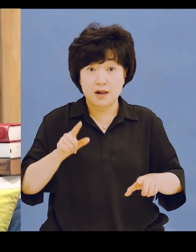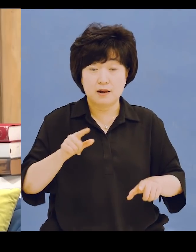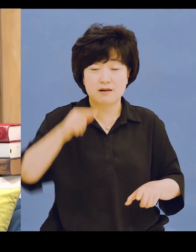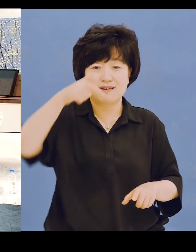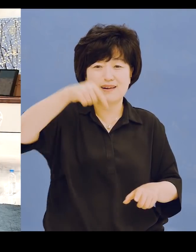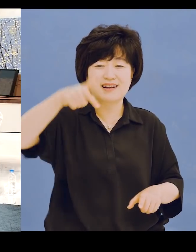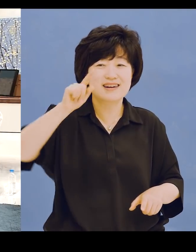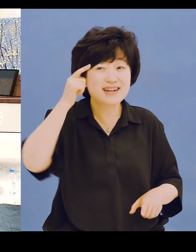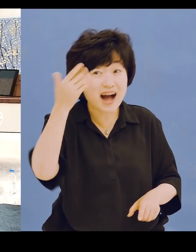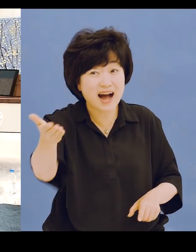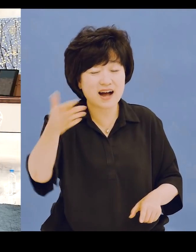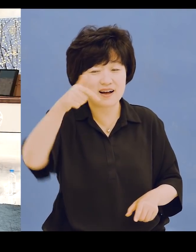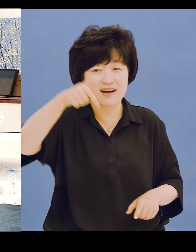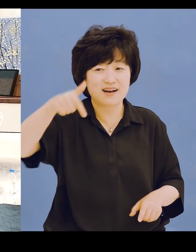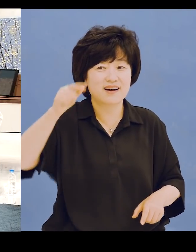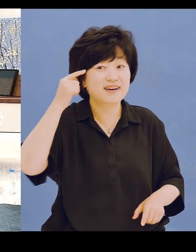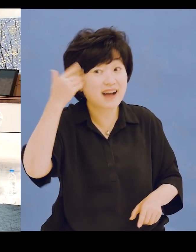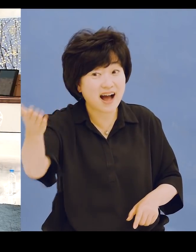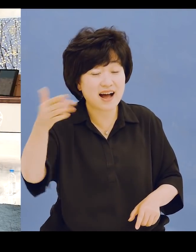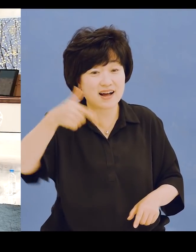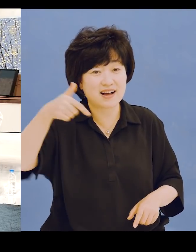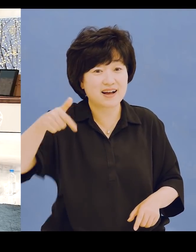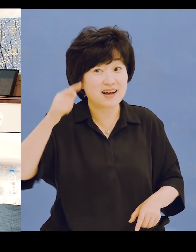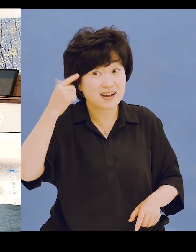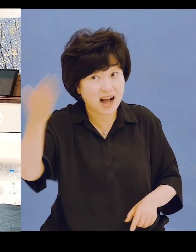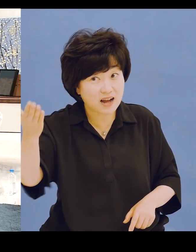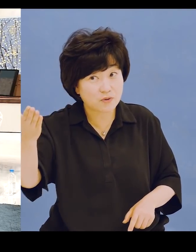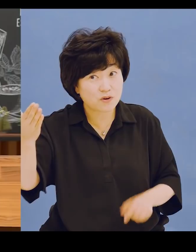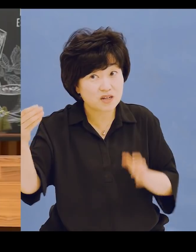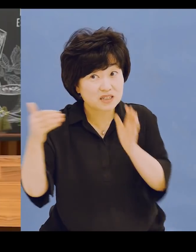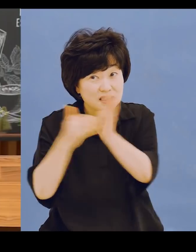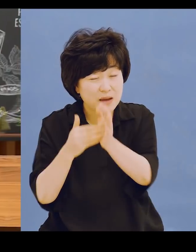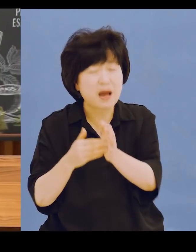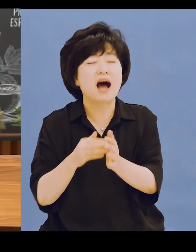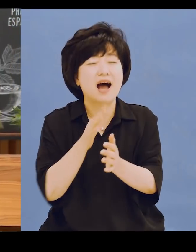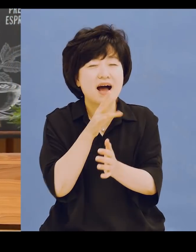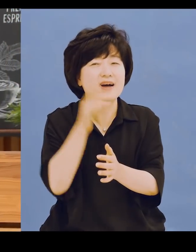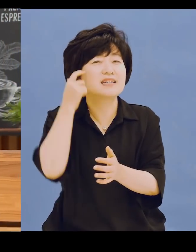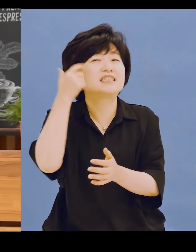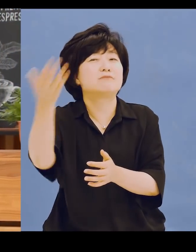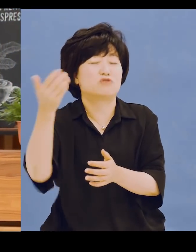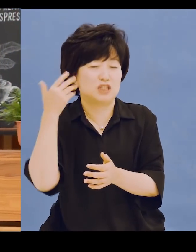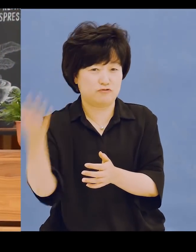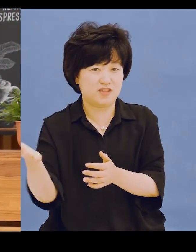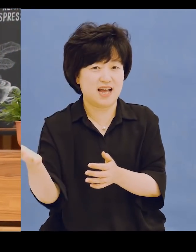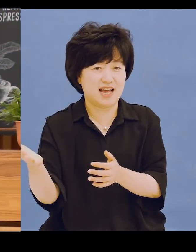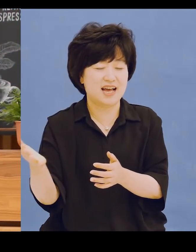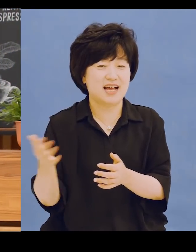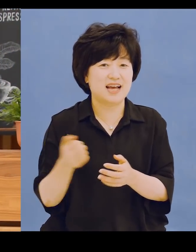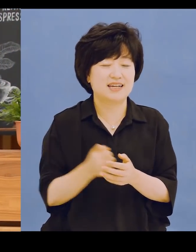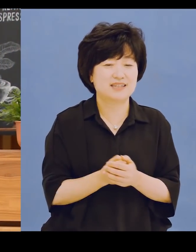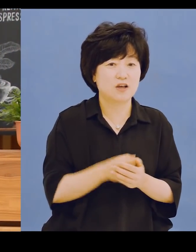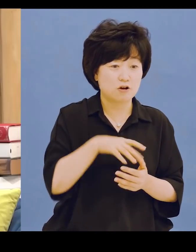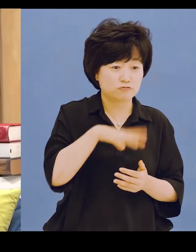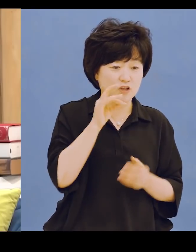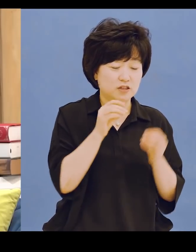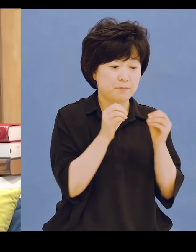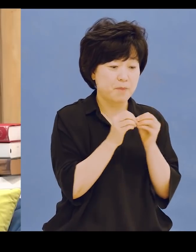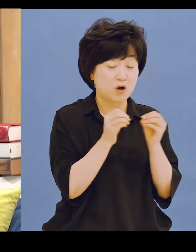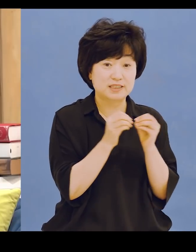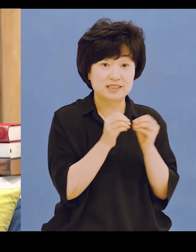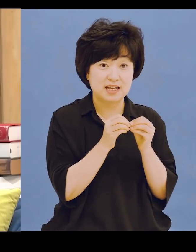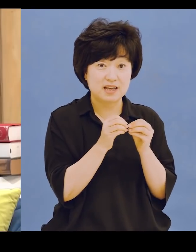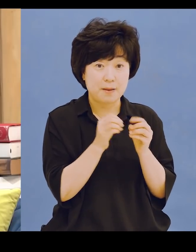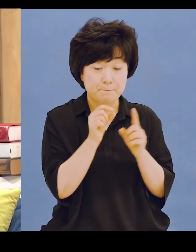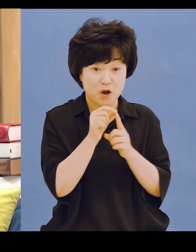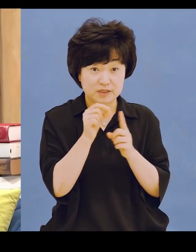사람이 보면 의문문이에요. 의문문이에요. 이렇게 심플한 것부터. 어... 그래서 소리를 명사를 첫 번째 전부 다 수급을 해요. 꽃을